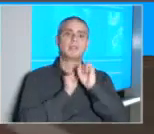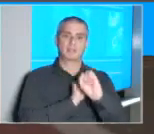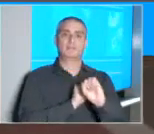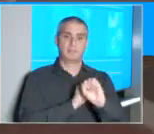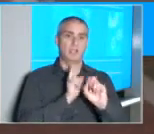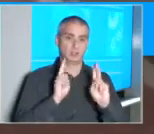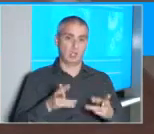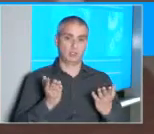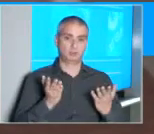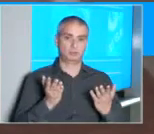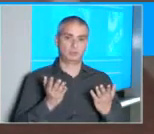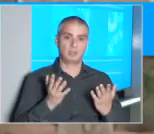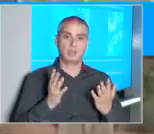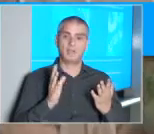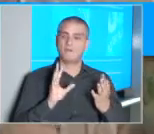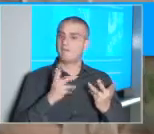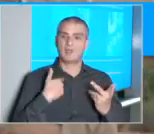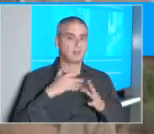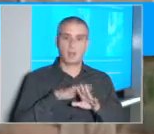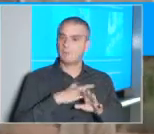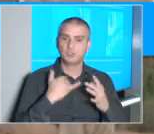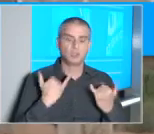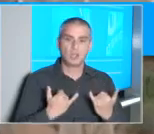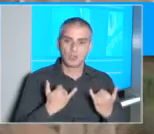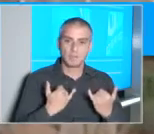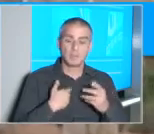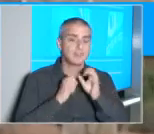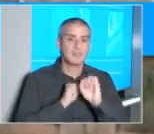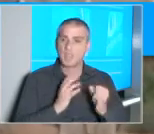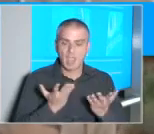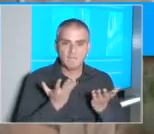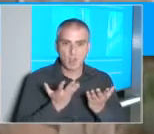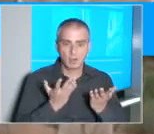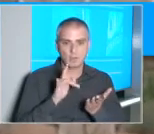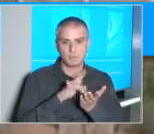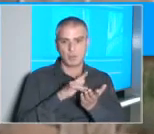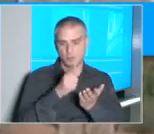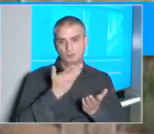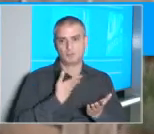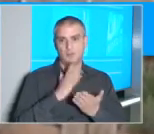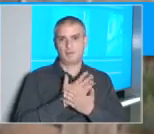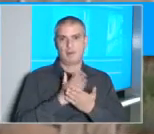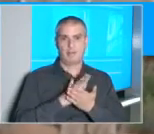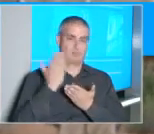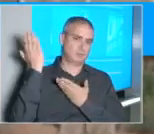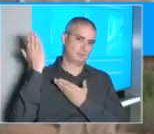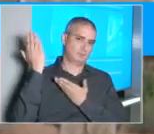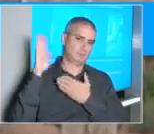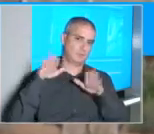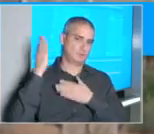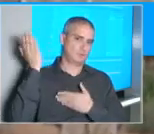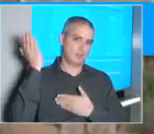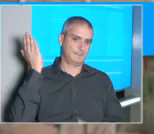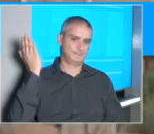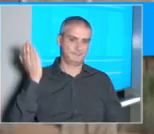מקיר לקיר. איפה שאני לא חש נכון לעכשיו את התמיכה, זה במקום שבו מקבלים החלטות,